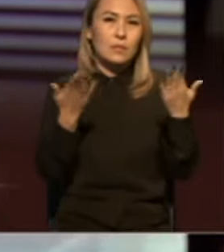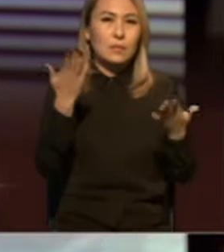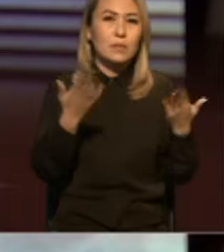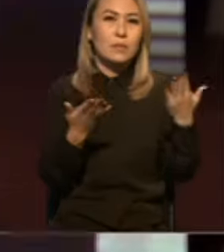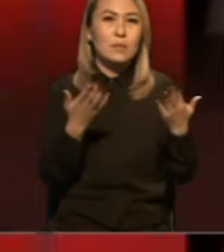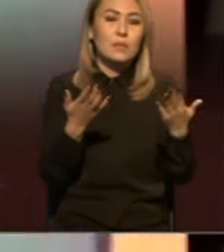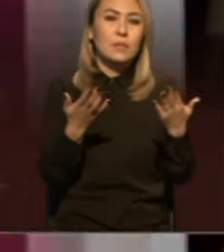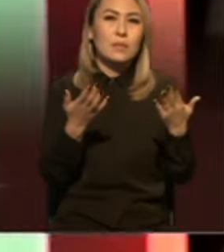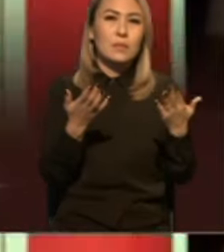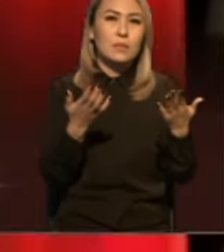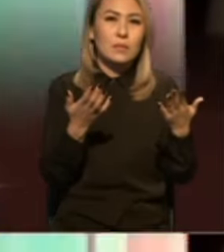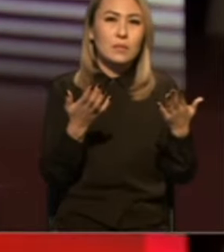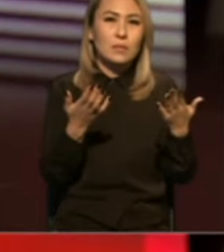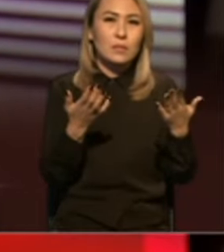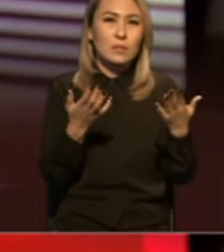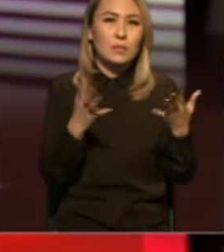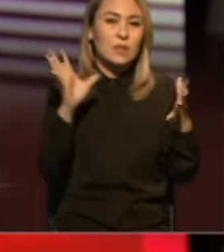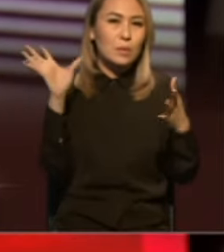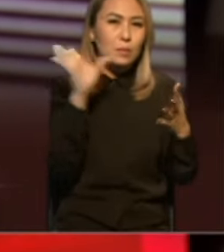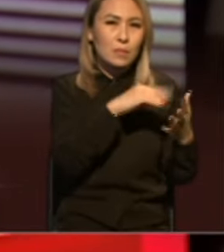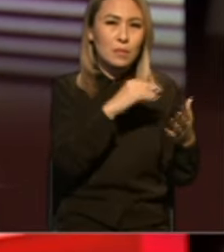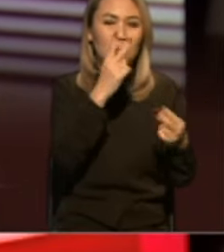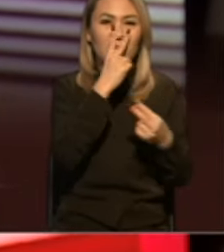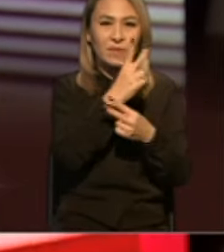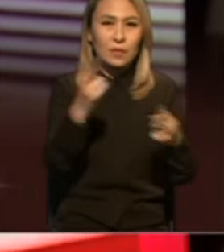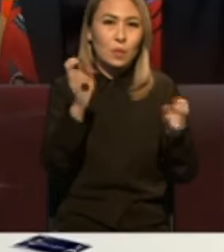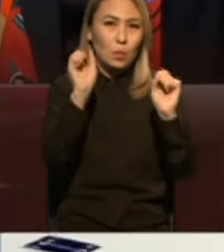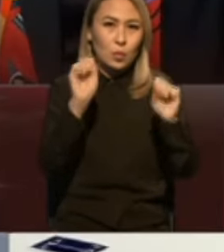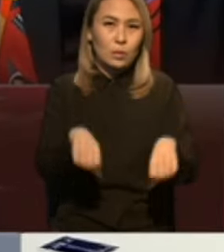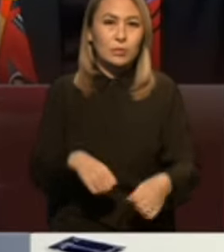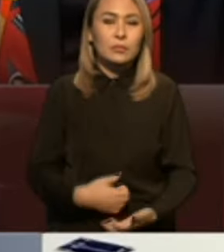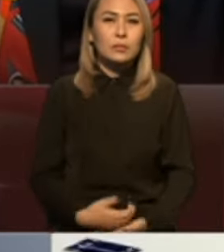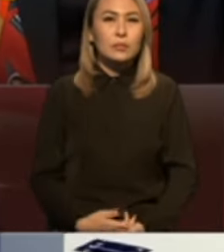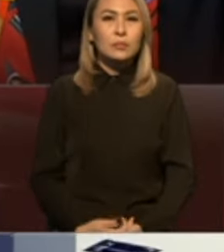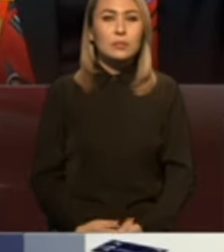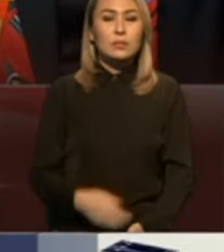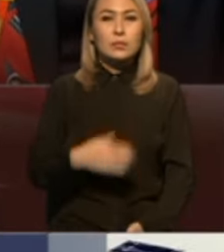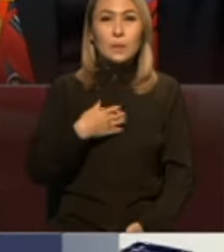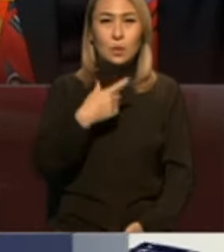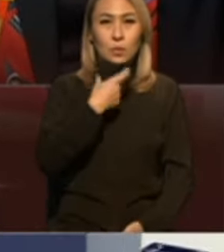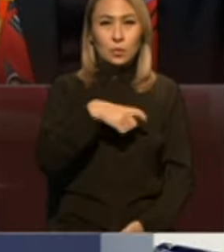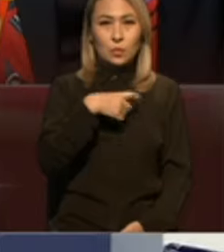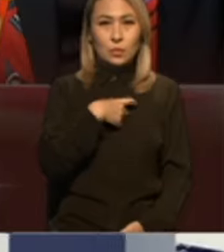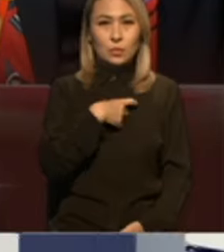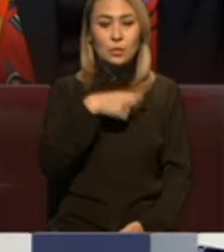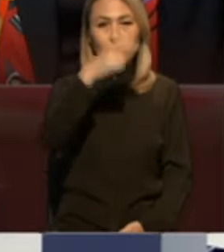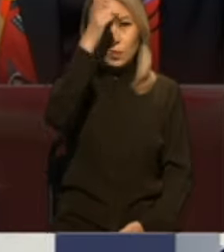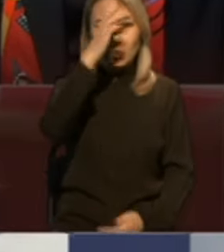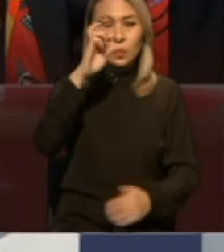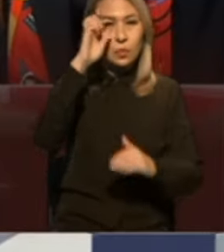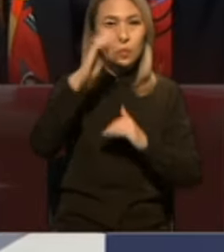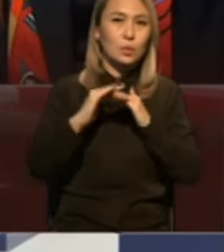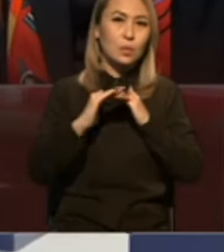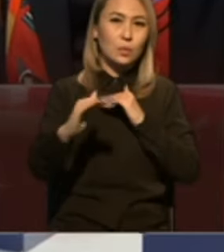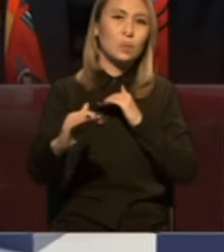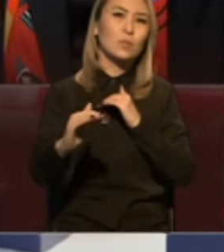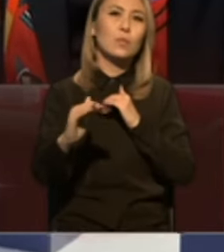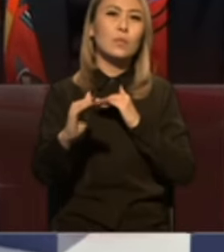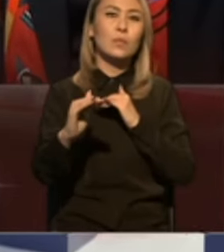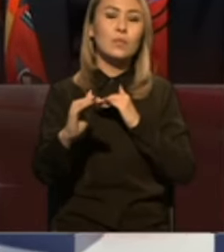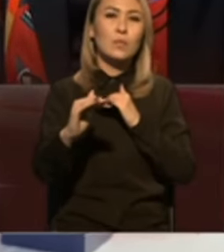жаңадай барлық жерде оны көруге болады. Өзім басым түркі